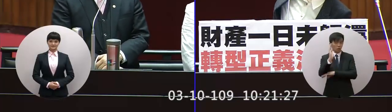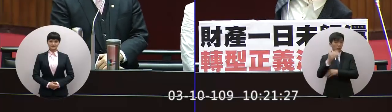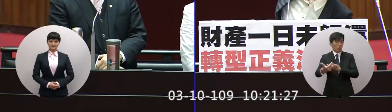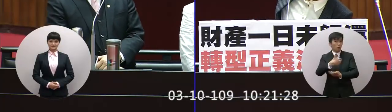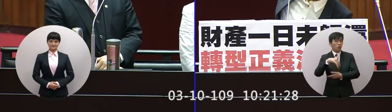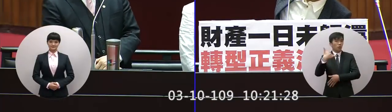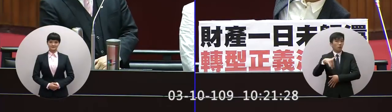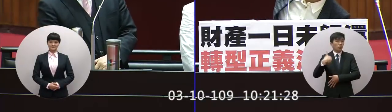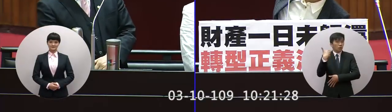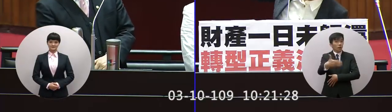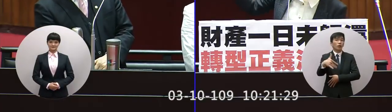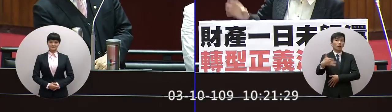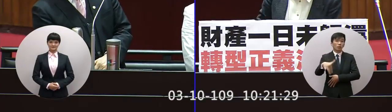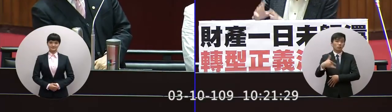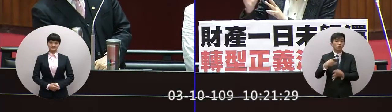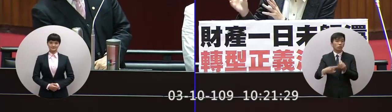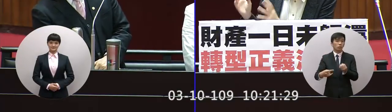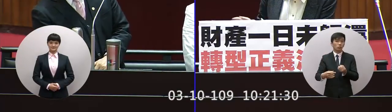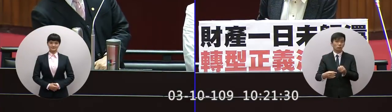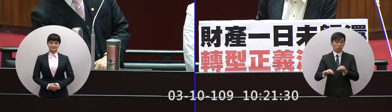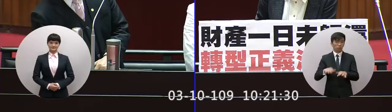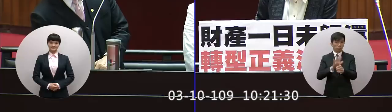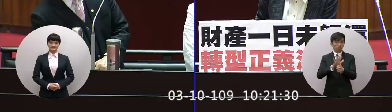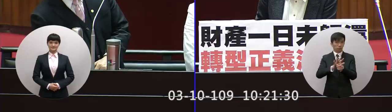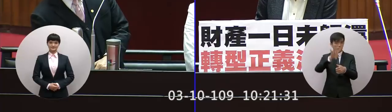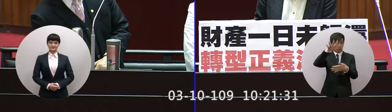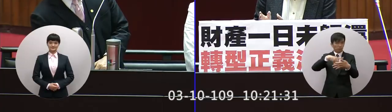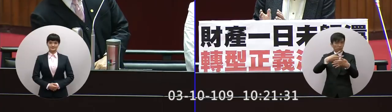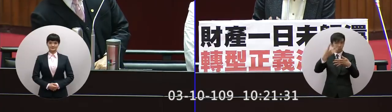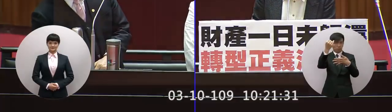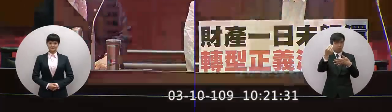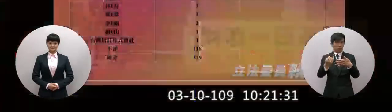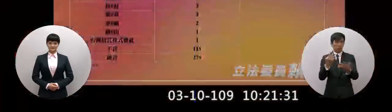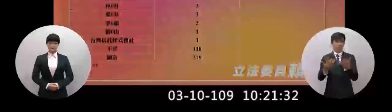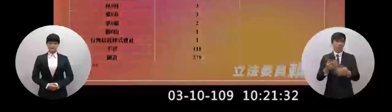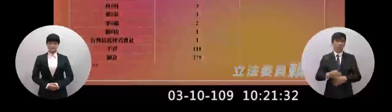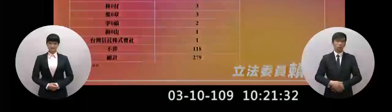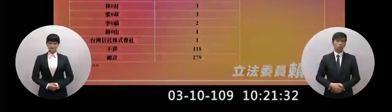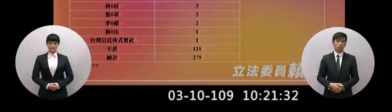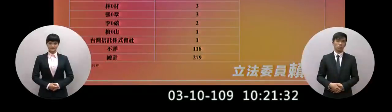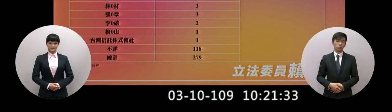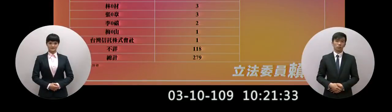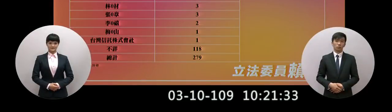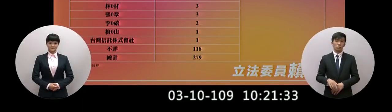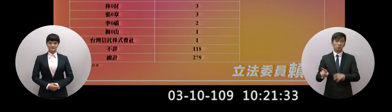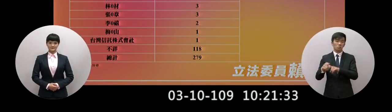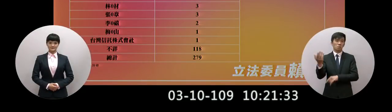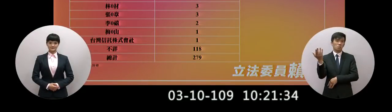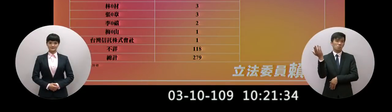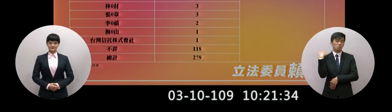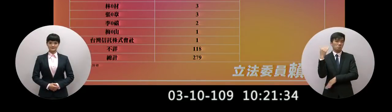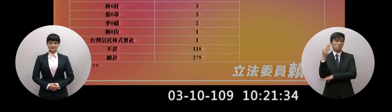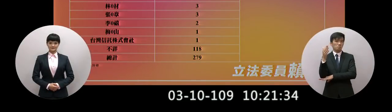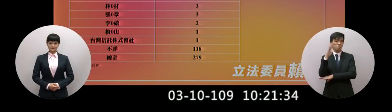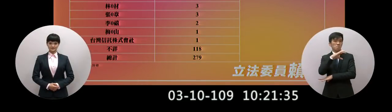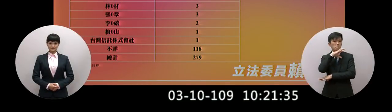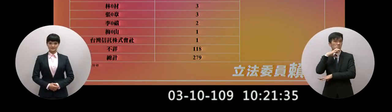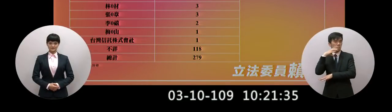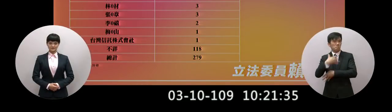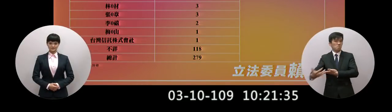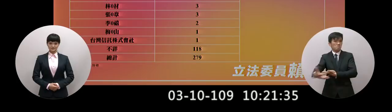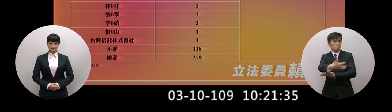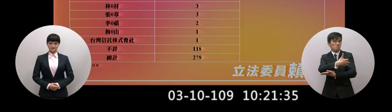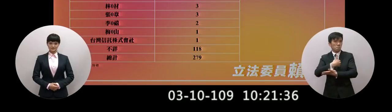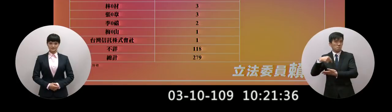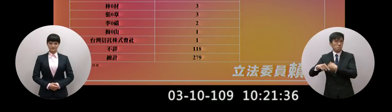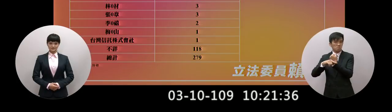那请看，我已经直接帮院长整理好表格了。这个依照威权统治时期没收财产处理研